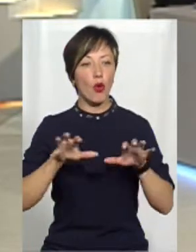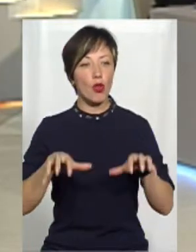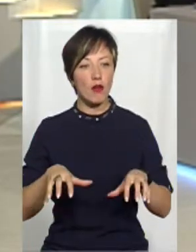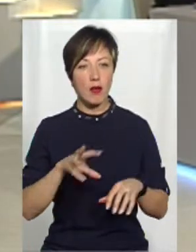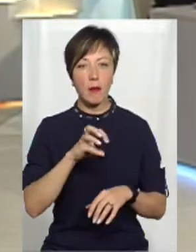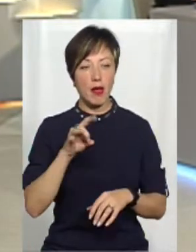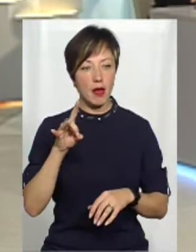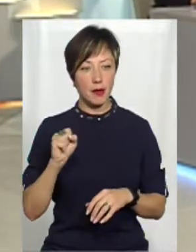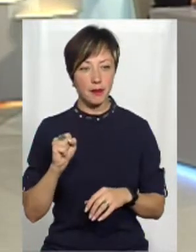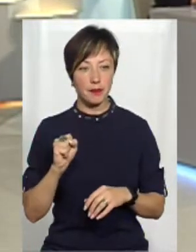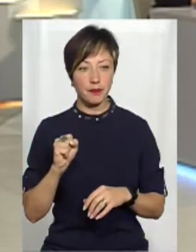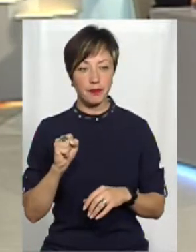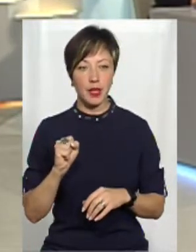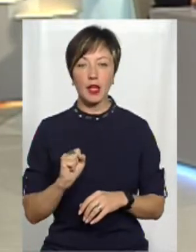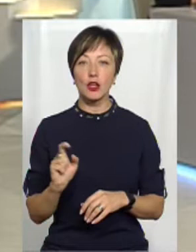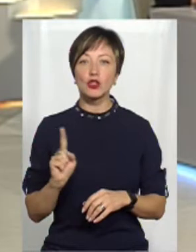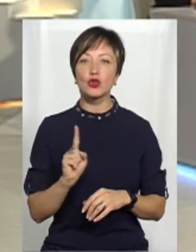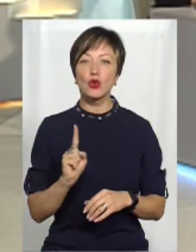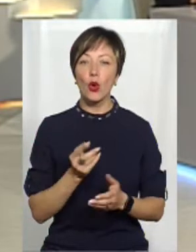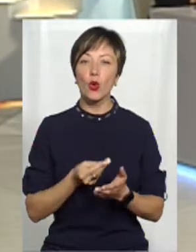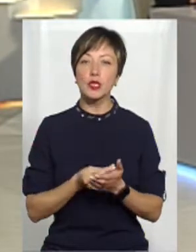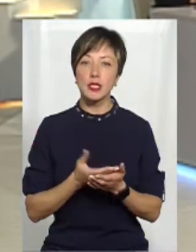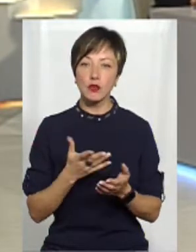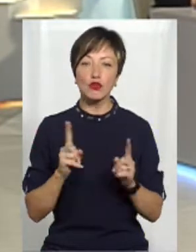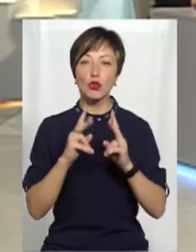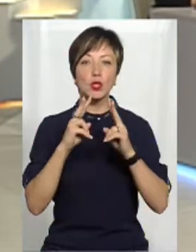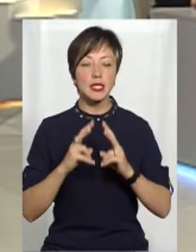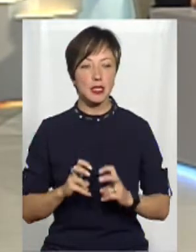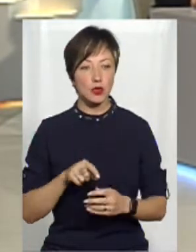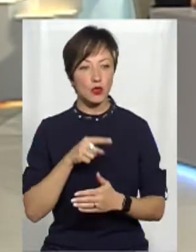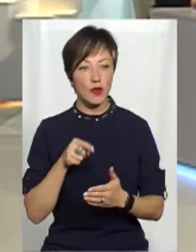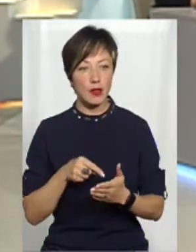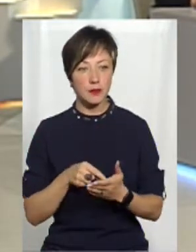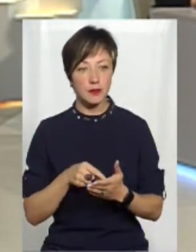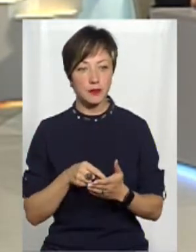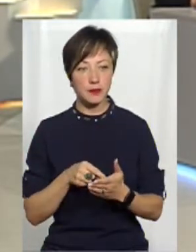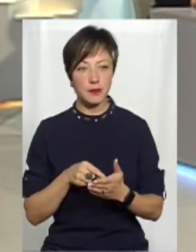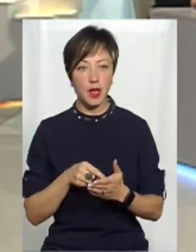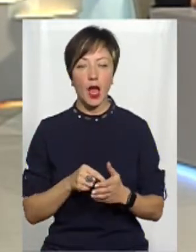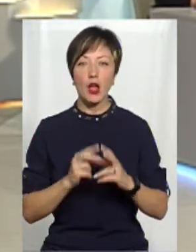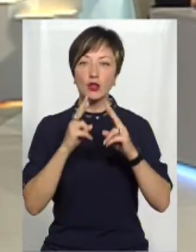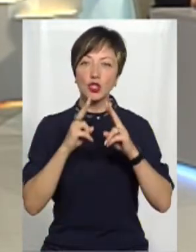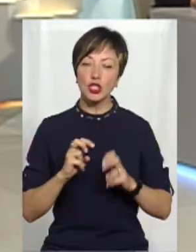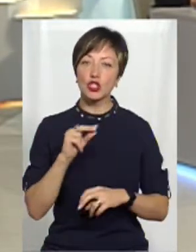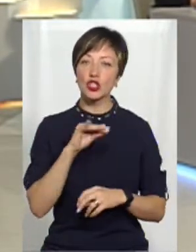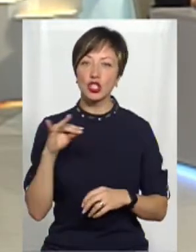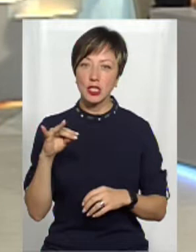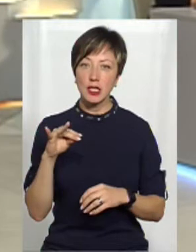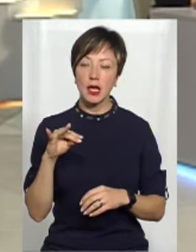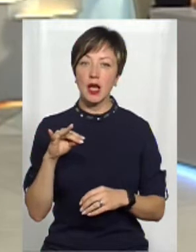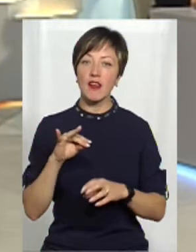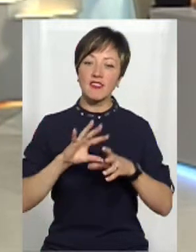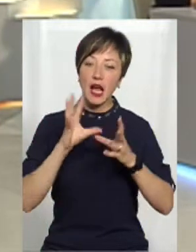голови, мера. Що оцінювали, що досліджували? Досліджували те, чи представлена